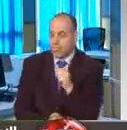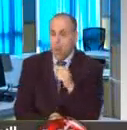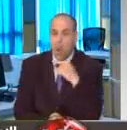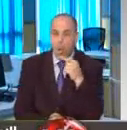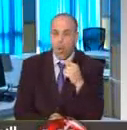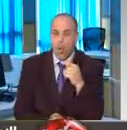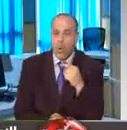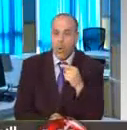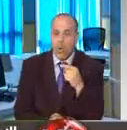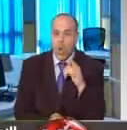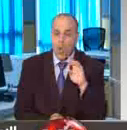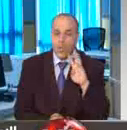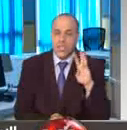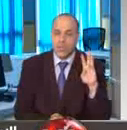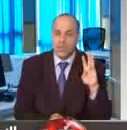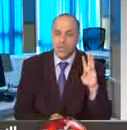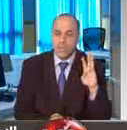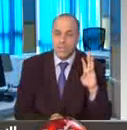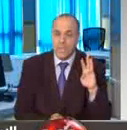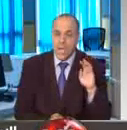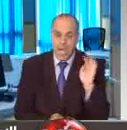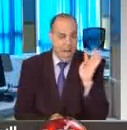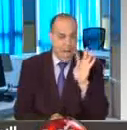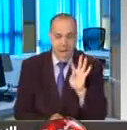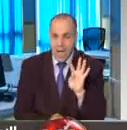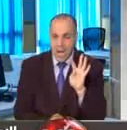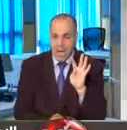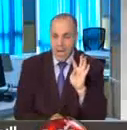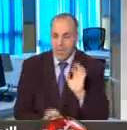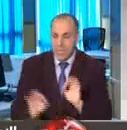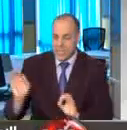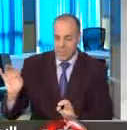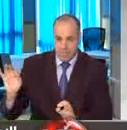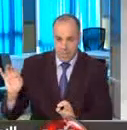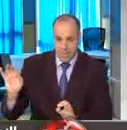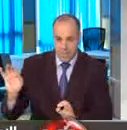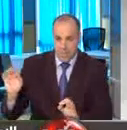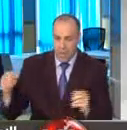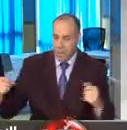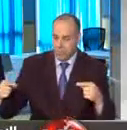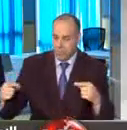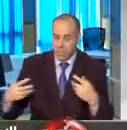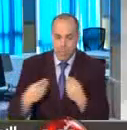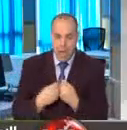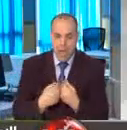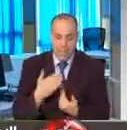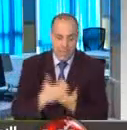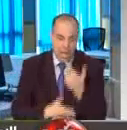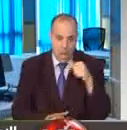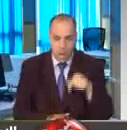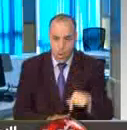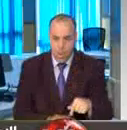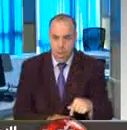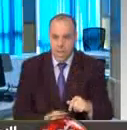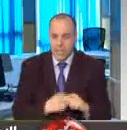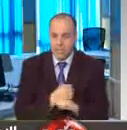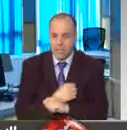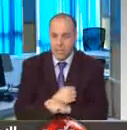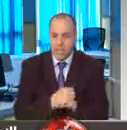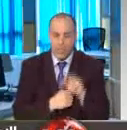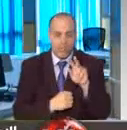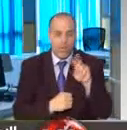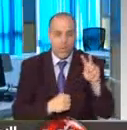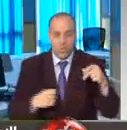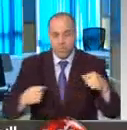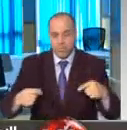مضيفه ويلينغتون فوينيكس بأربعة أهداف دون رد في لقاء جمعهما صباح اليوم ضمن الأسبوع